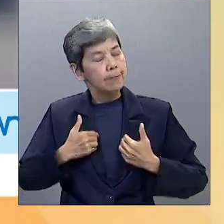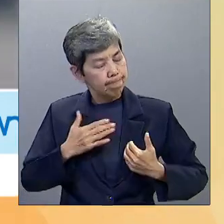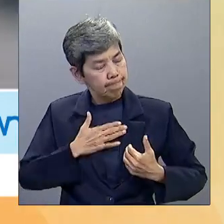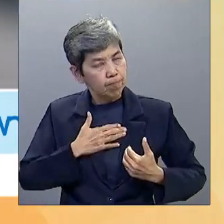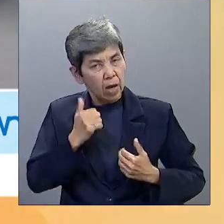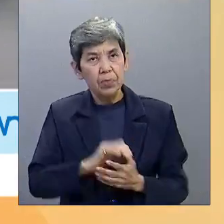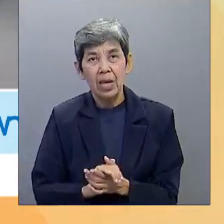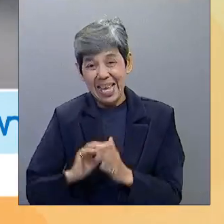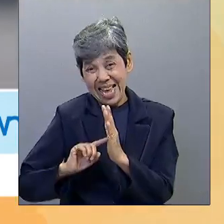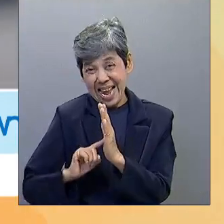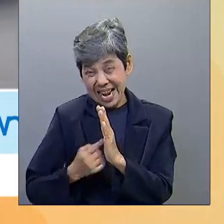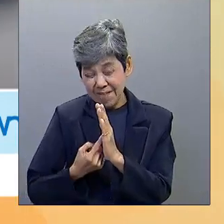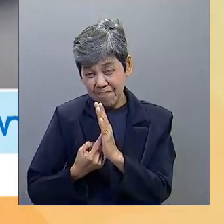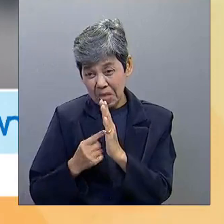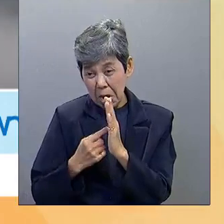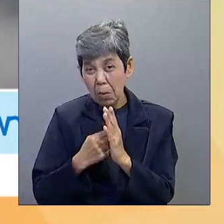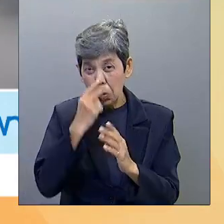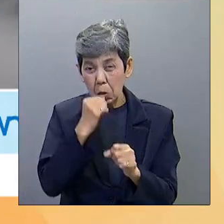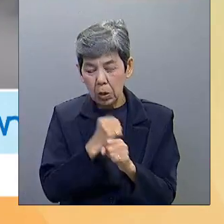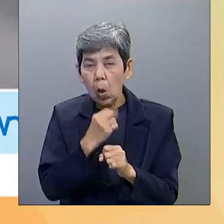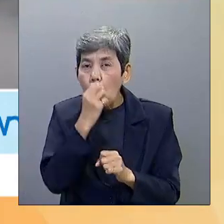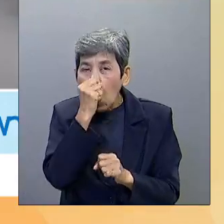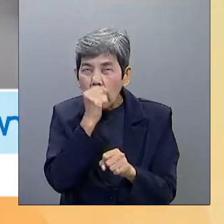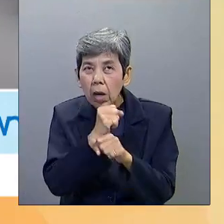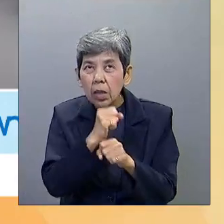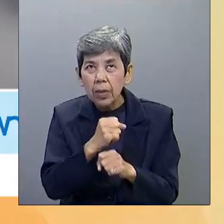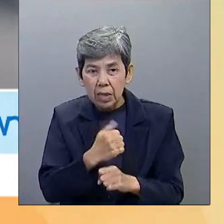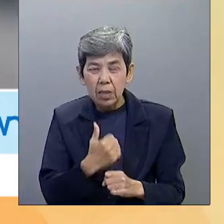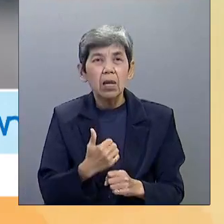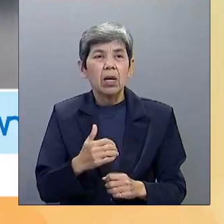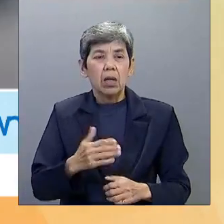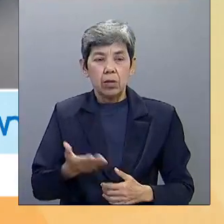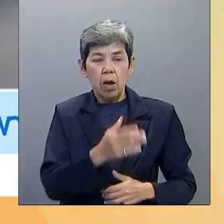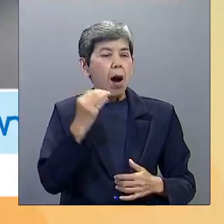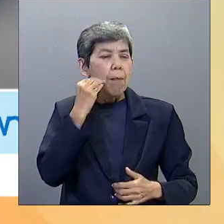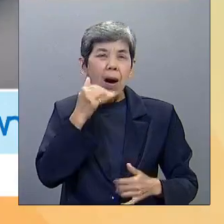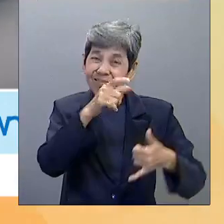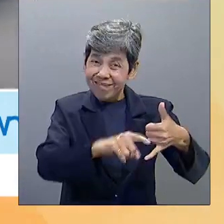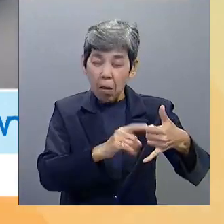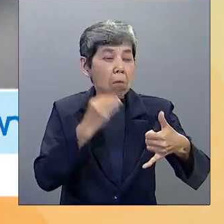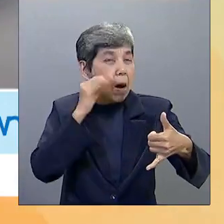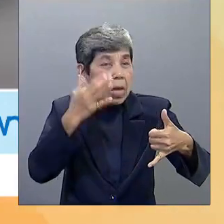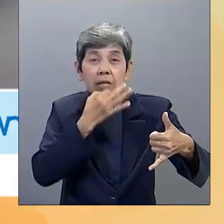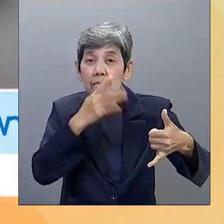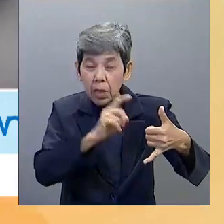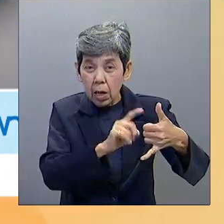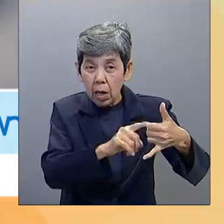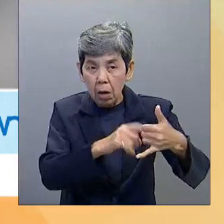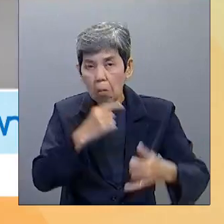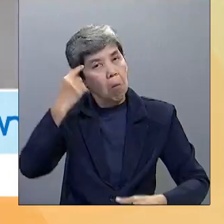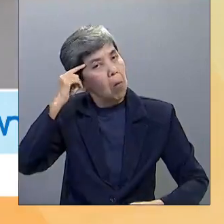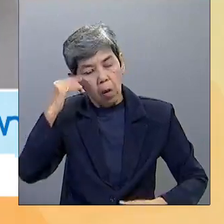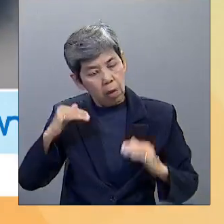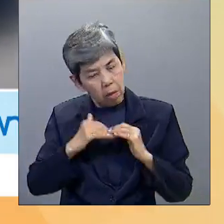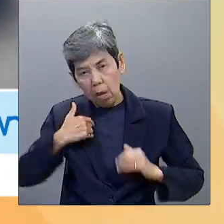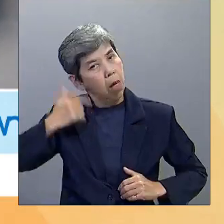างนี้ต้องบอกว่าจุดเริ่มต้นมันค่อนข้างท้าทายเพราะว่าต้องบอกว่าจริงๆพี่ๆคนไร้บ้านเนี่ยโดยส่วนใหญ่แน่นอนว่าเขาไม่รู้และว่าสิ